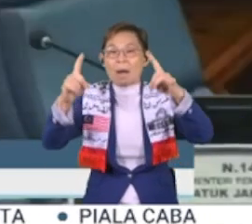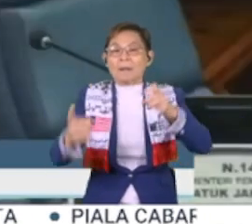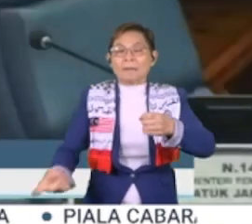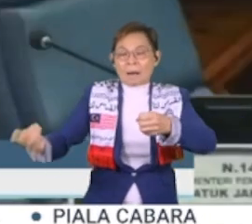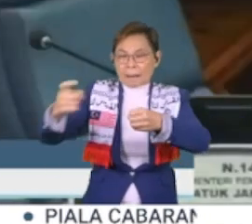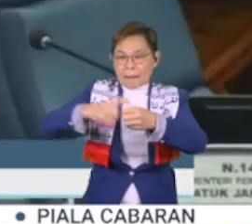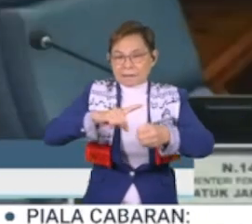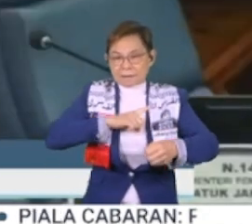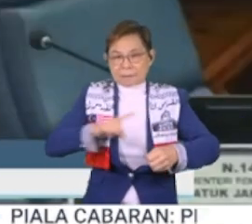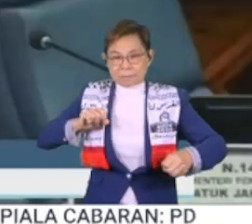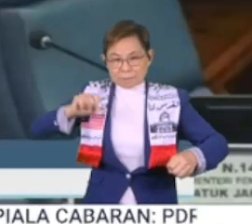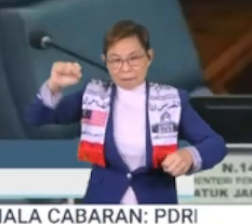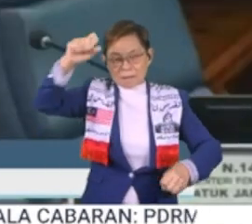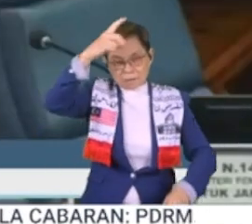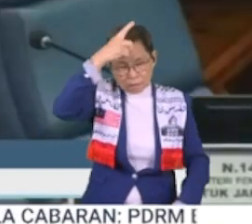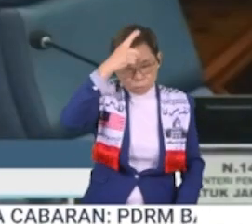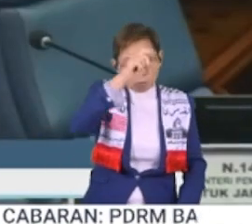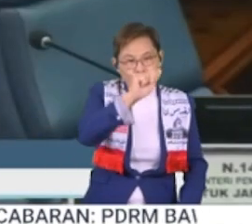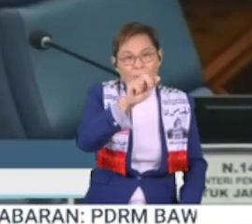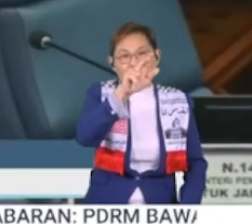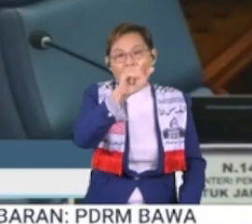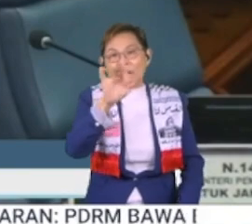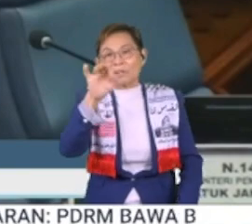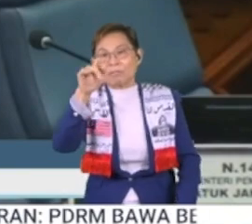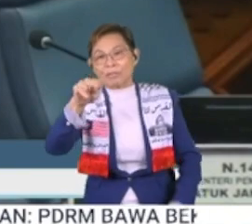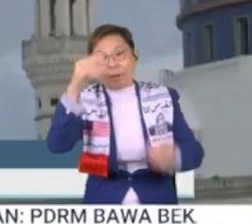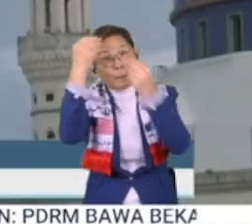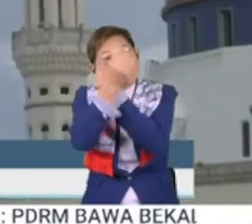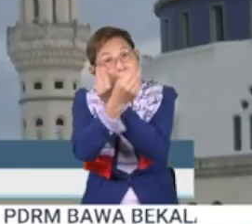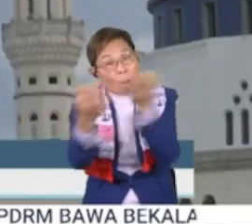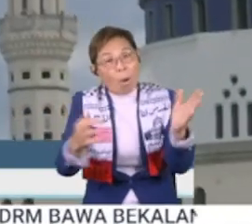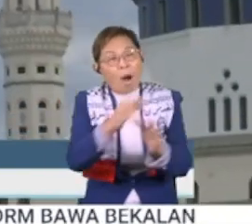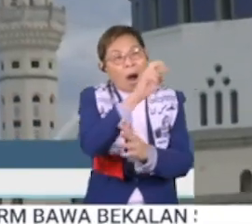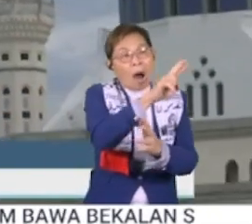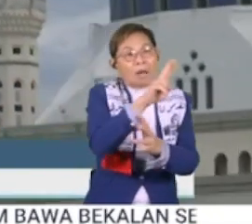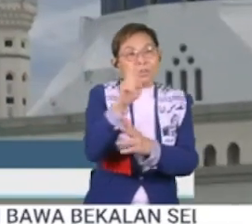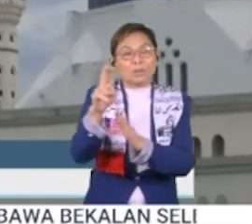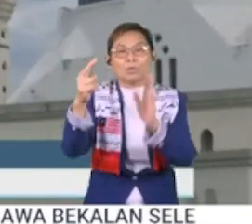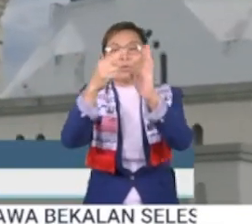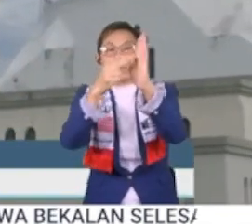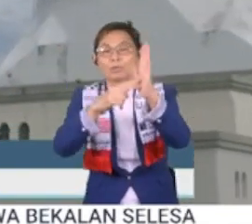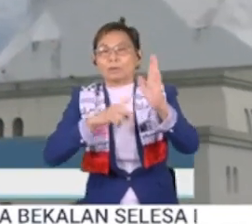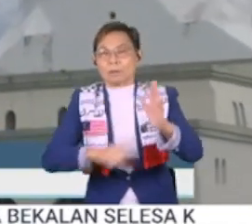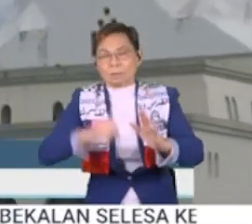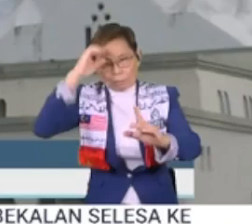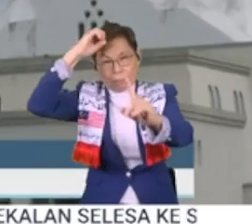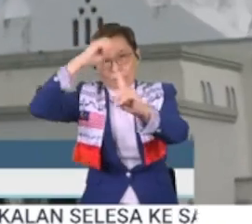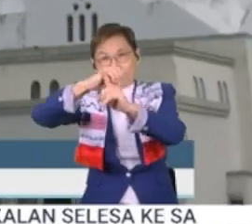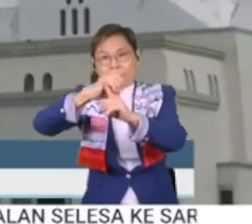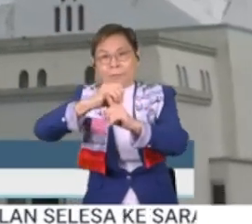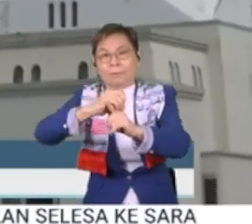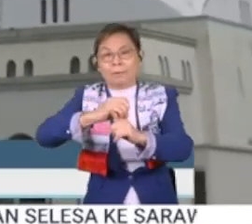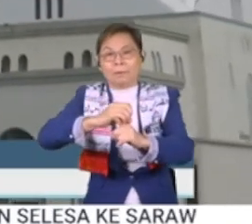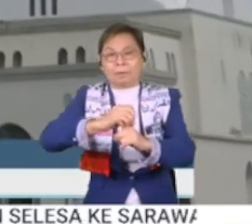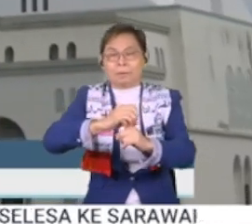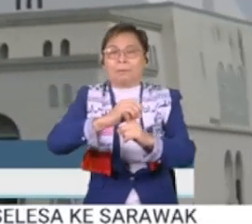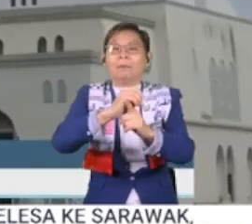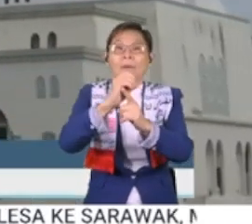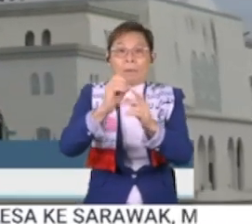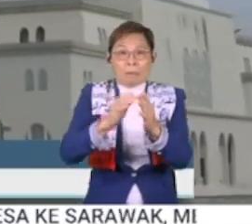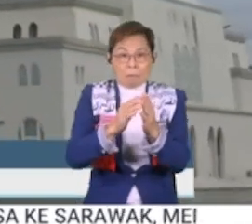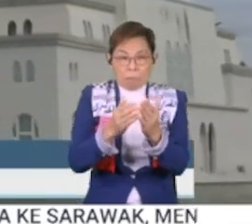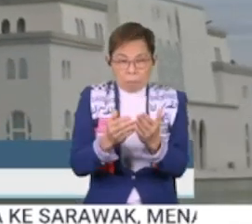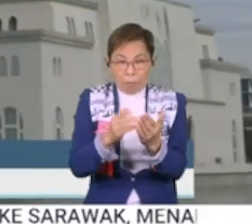Islam Sabah Datuk Dr Mohamad Arifin Mohamad Arif memberitahu RUU fatwa bertujuan memasukkan tarif Al Sunnah Wal